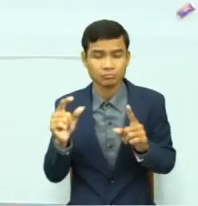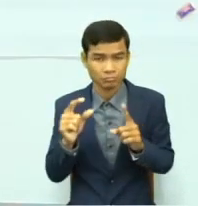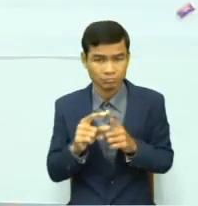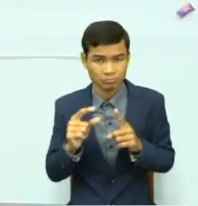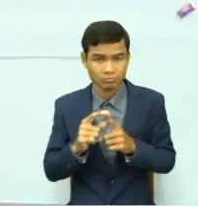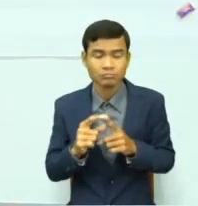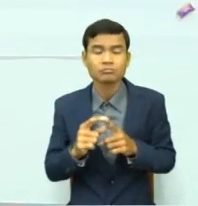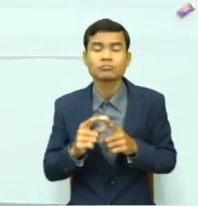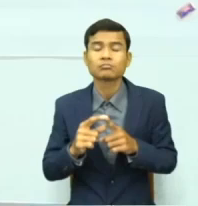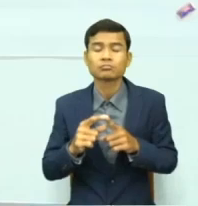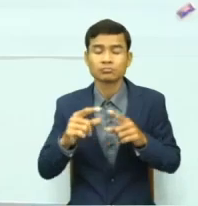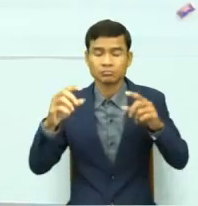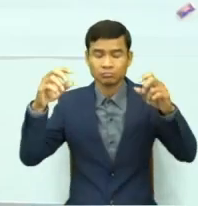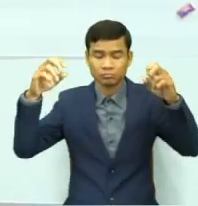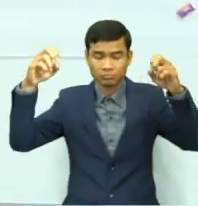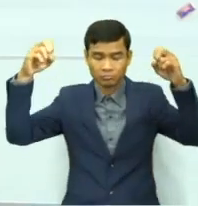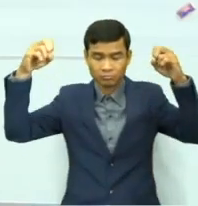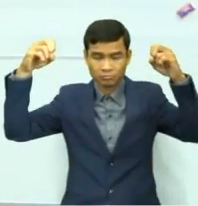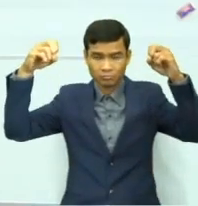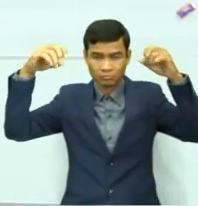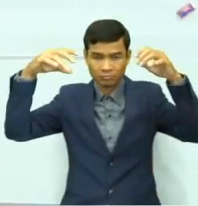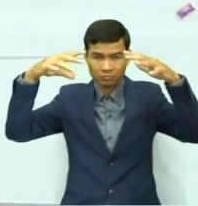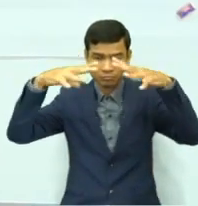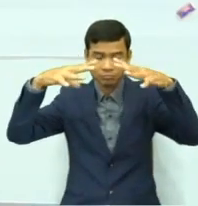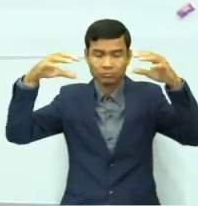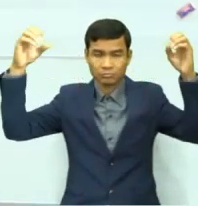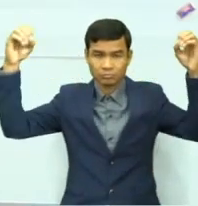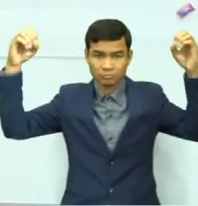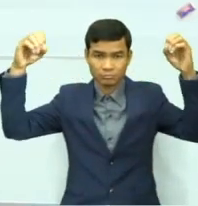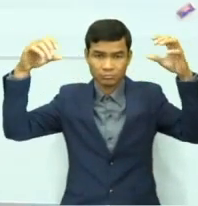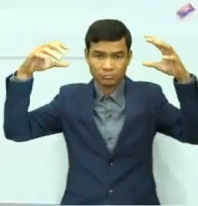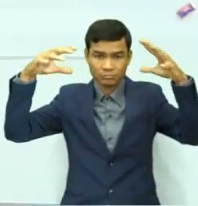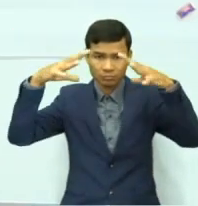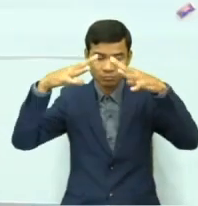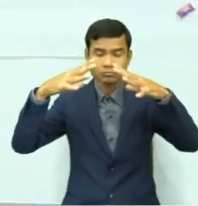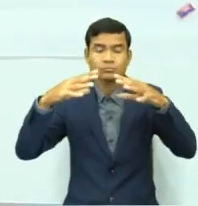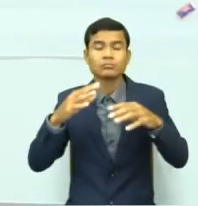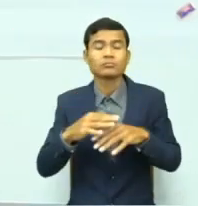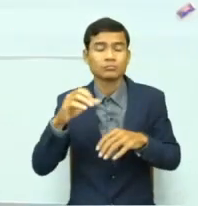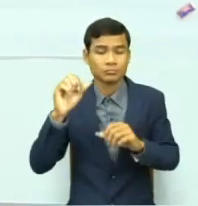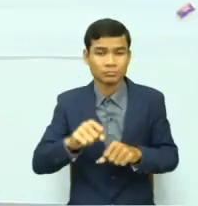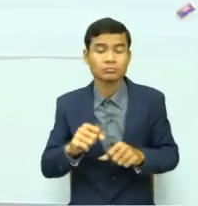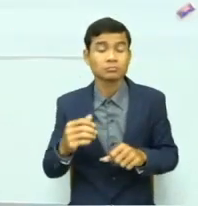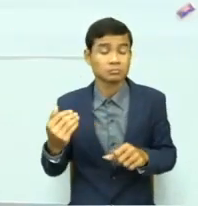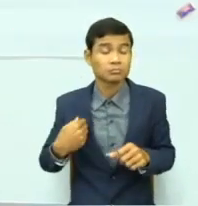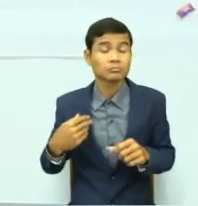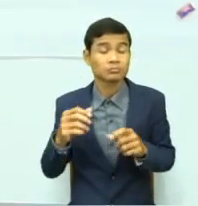bia phương electric chàng. Chà cài bì bia phương electric